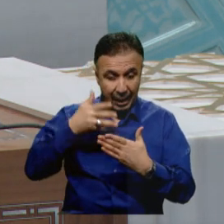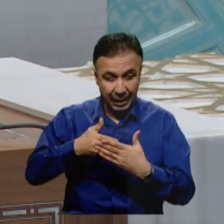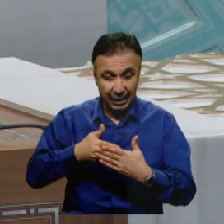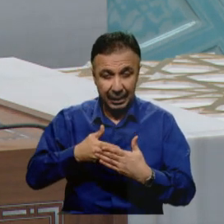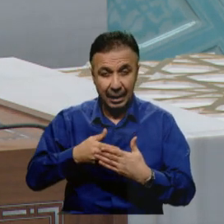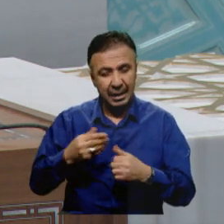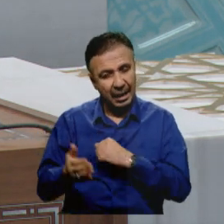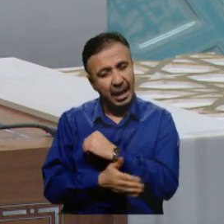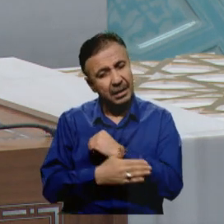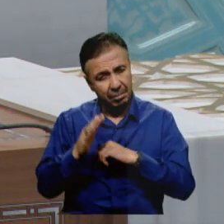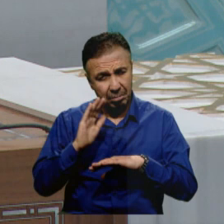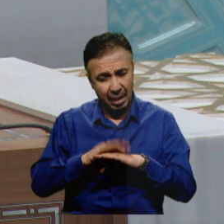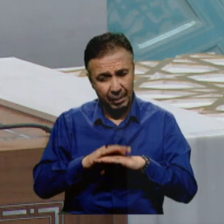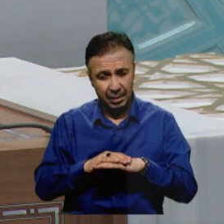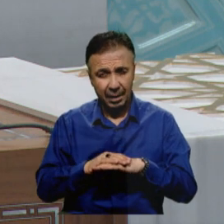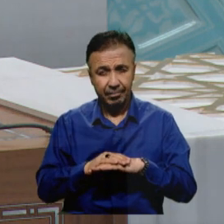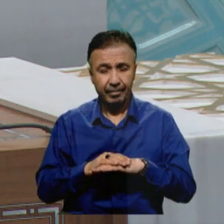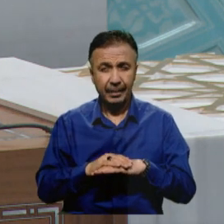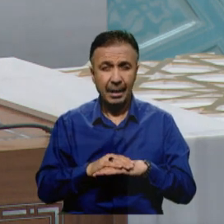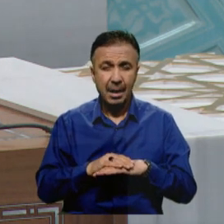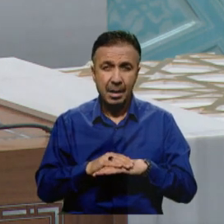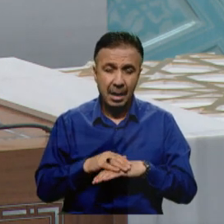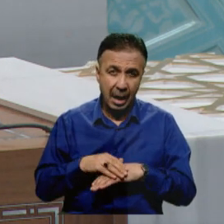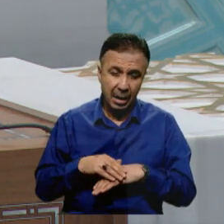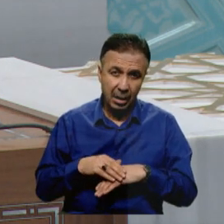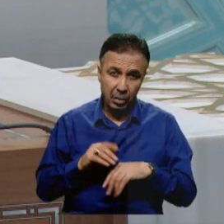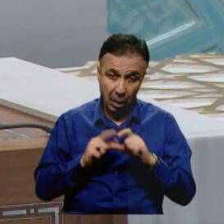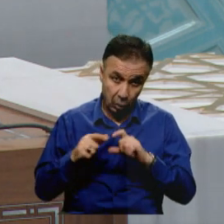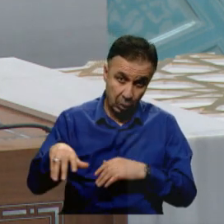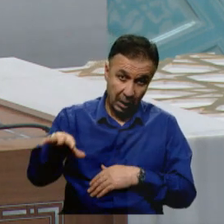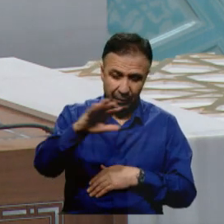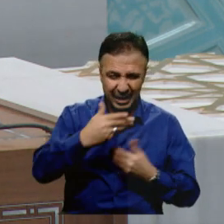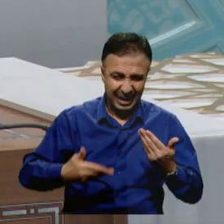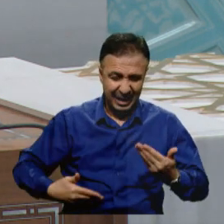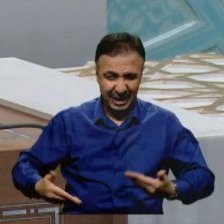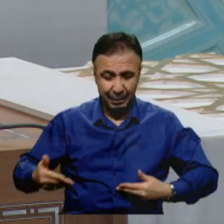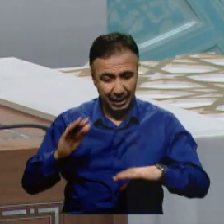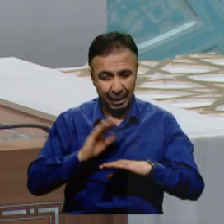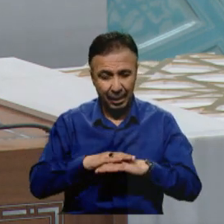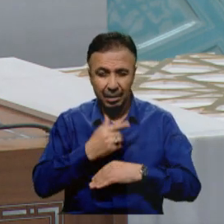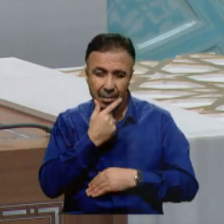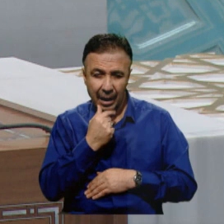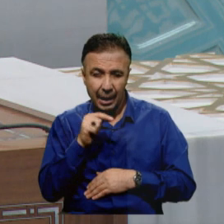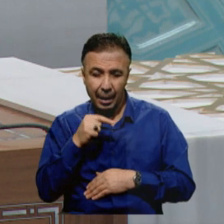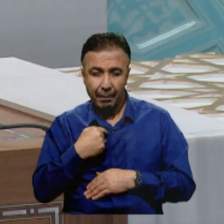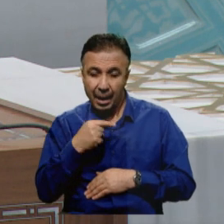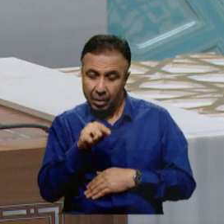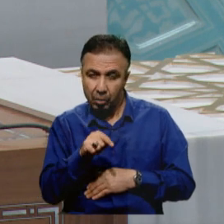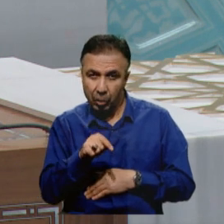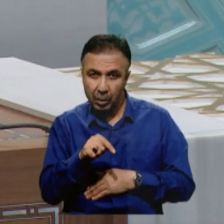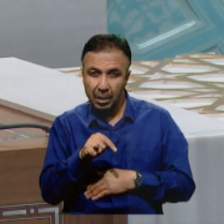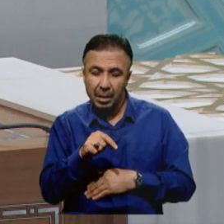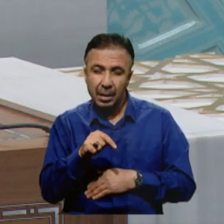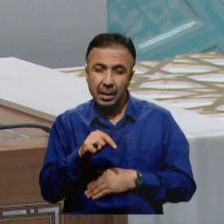hayır hasenat yaparken, sosyal faaliyetlerde, hizmetlerde bulunurken, acaba ben bunu yaparken